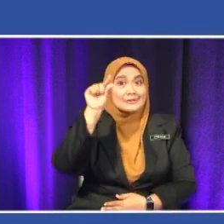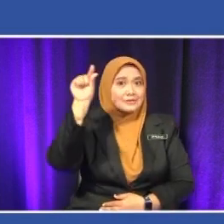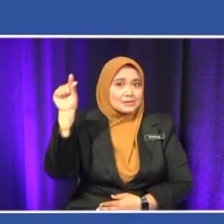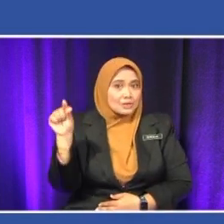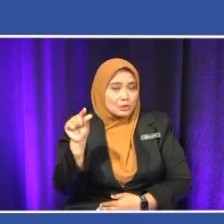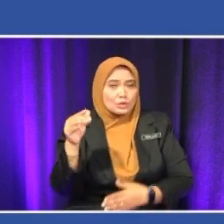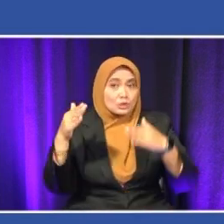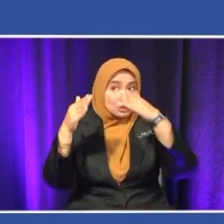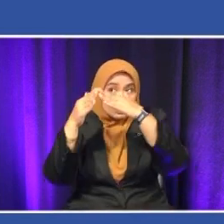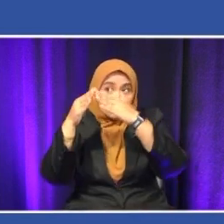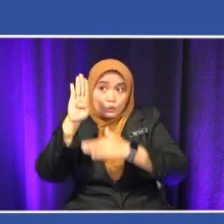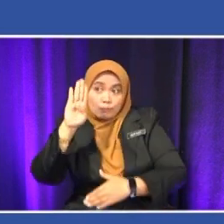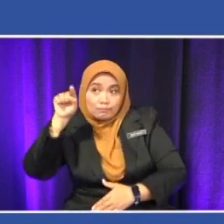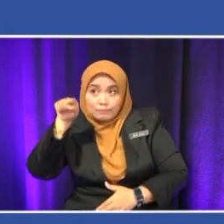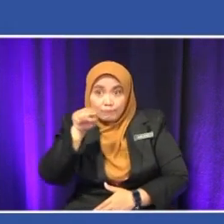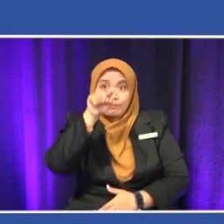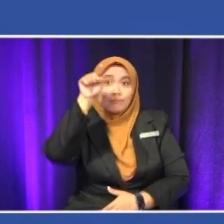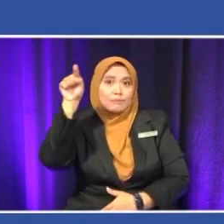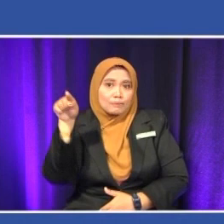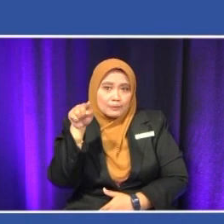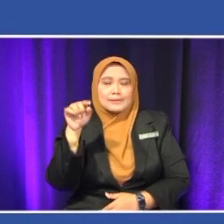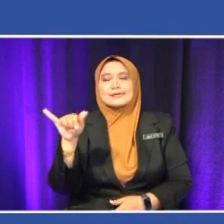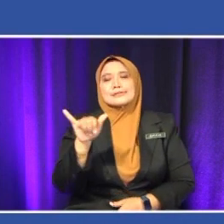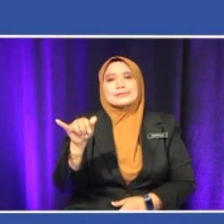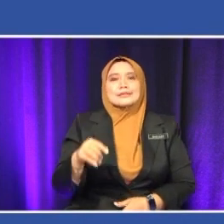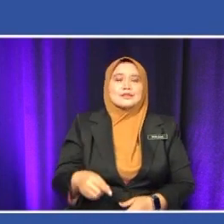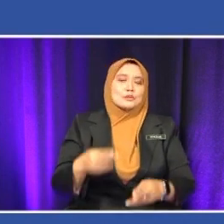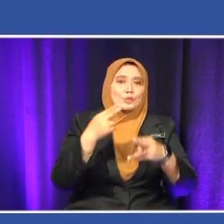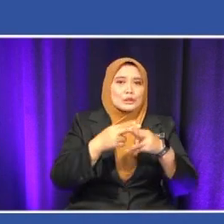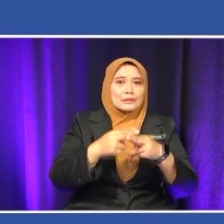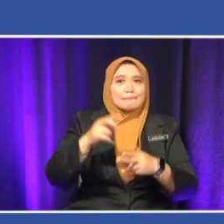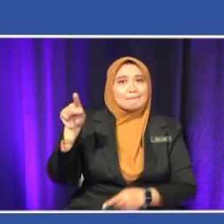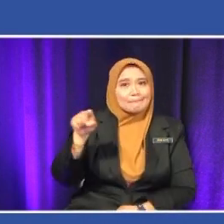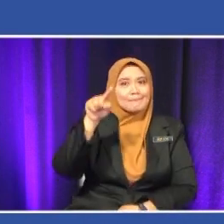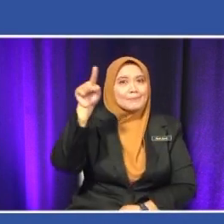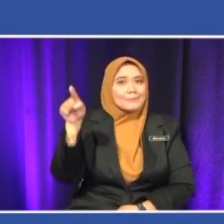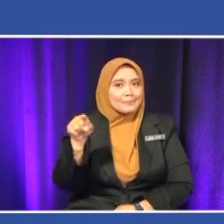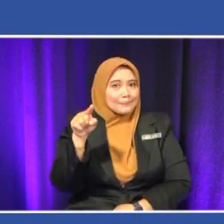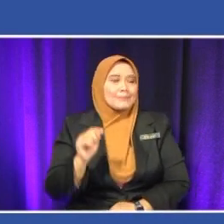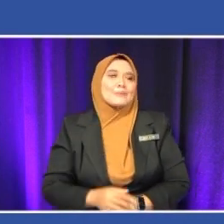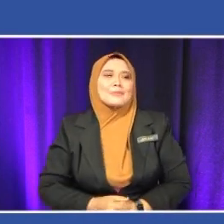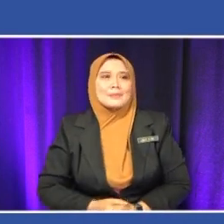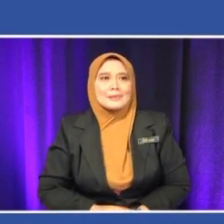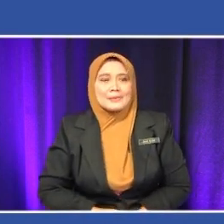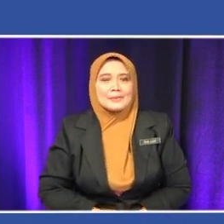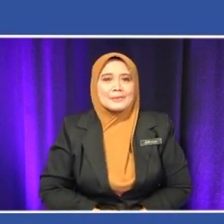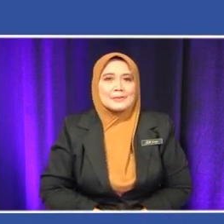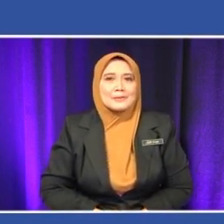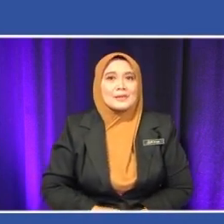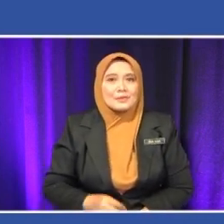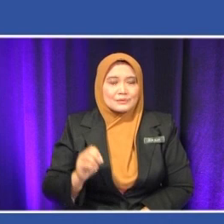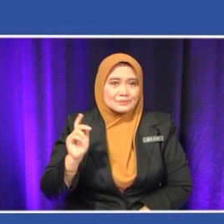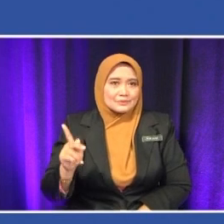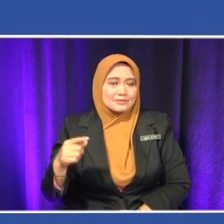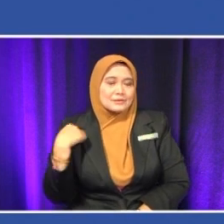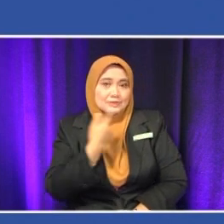di dia pusing balik dekat situ pada bucu yang sama. Jadi okay. Inilah berbilang tepi dan ini juga gelung. Okay, baik, terima kasih Naim. Kita